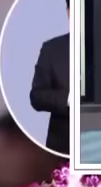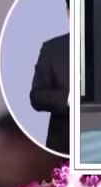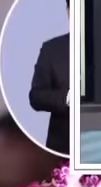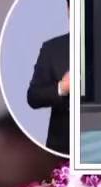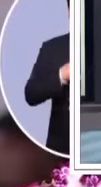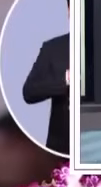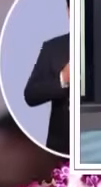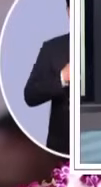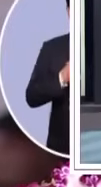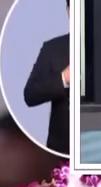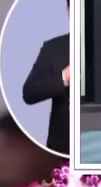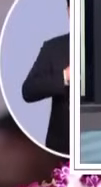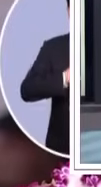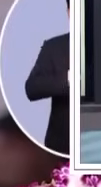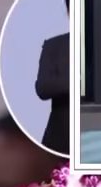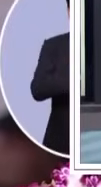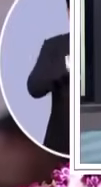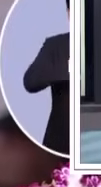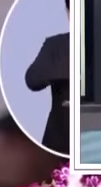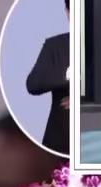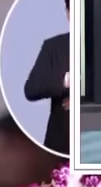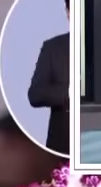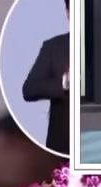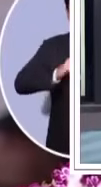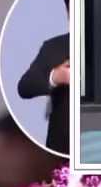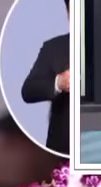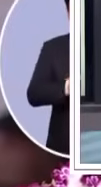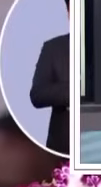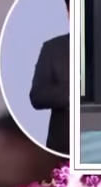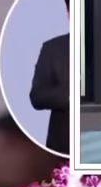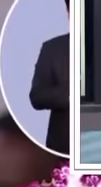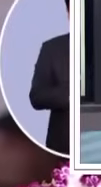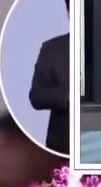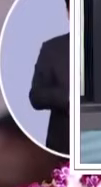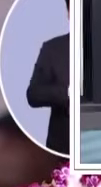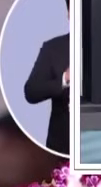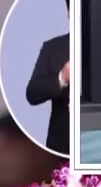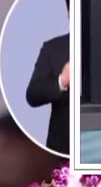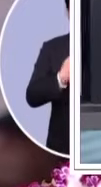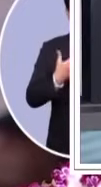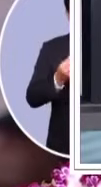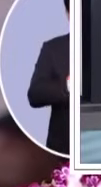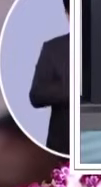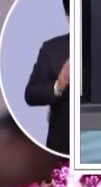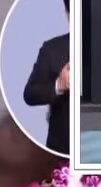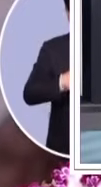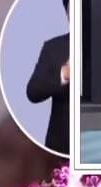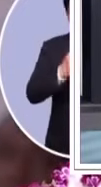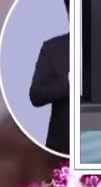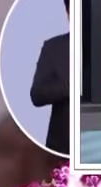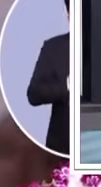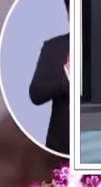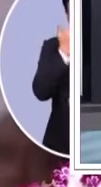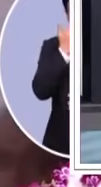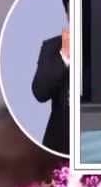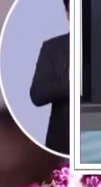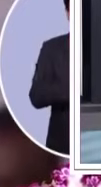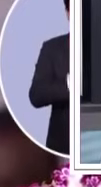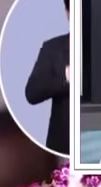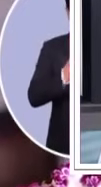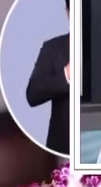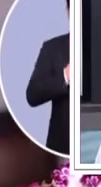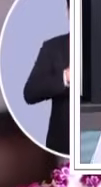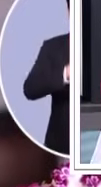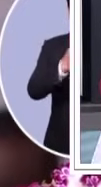主委去邀请总统来一起参与，所以他就会错过了。所以你今天再怎么讲那么多中华民国，我看到网络上还是很多人生气，连国歌都不唱了，这算什